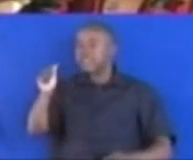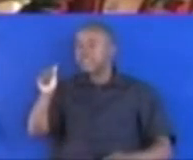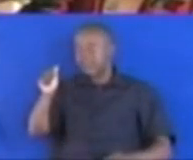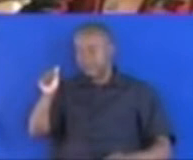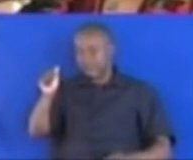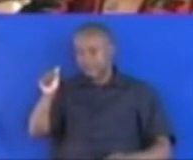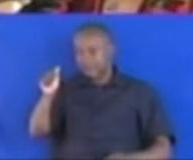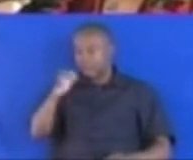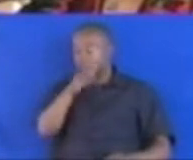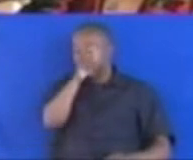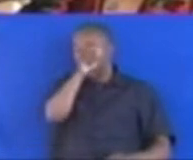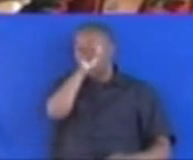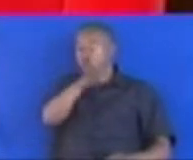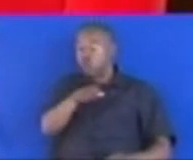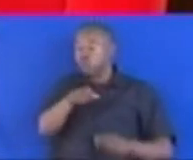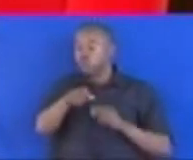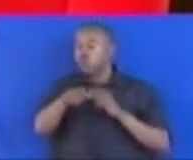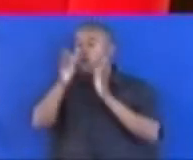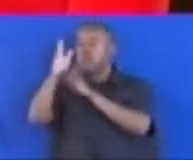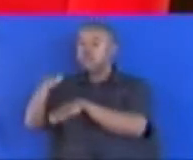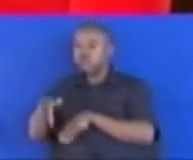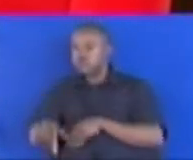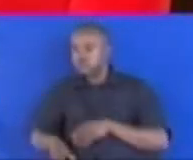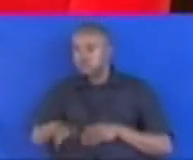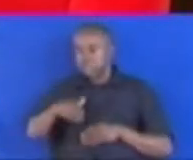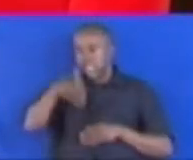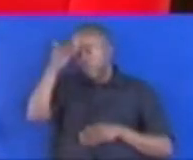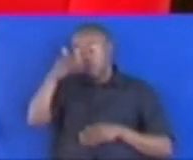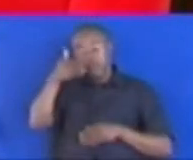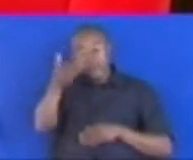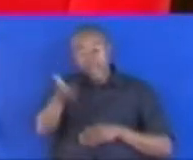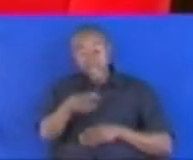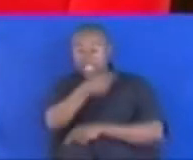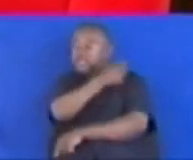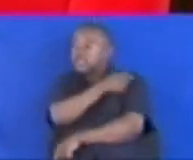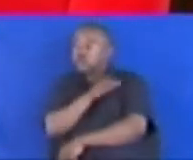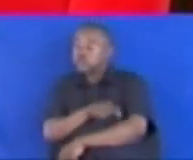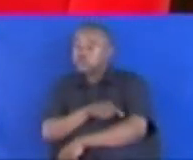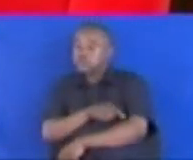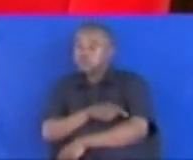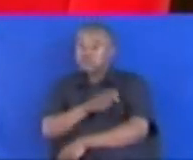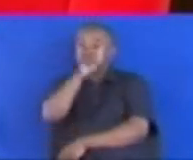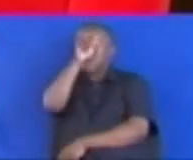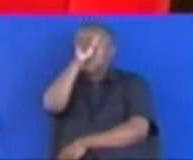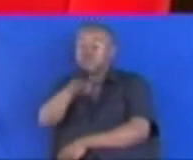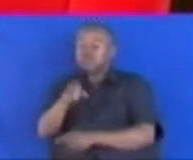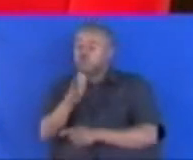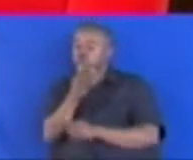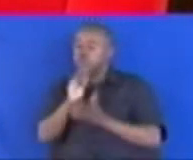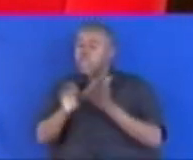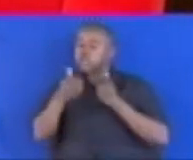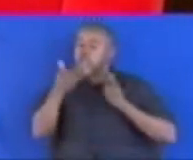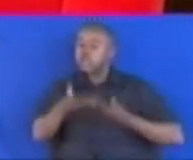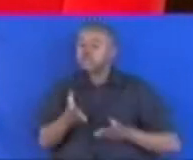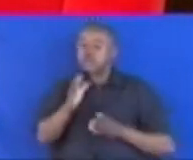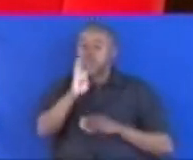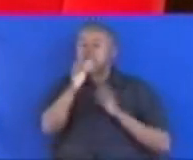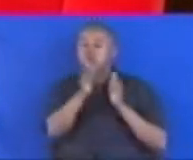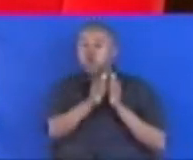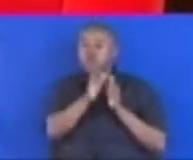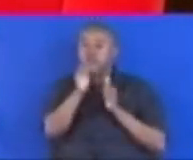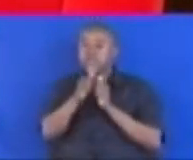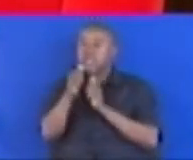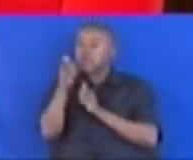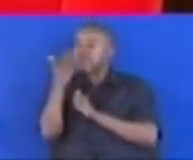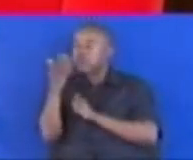genes, kwenye utu wa mtu. Hatujajua baada ya chanjo hii atazaliwa mtu wa namna gani, baada ya miaka 10, baada ya miaka